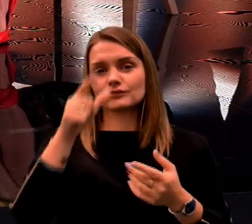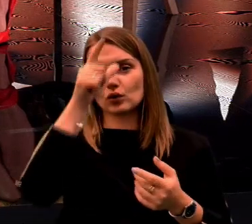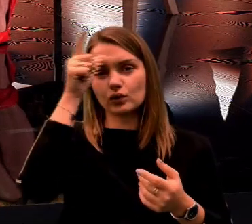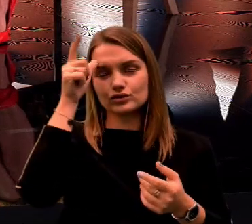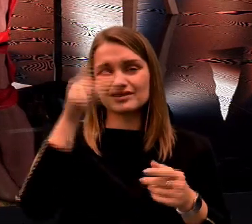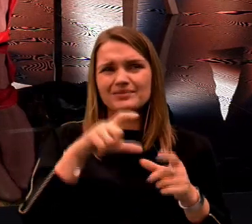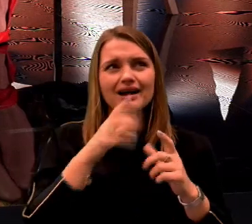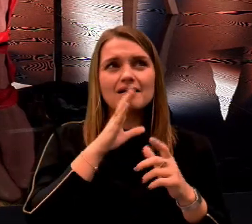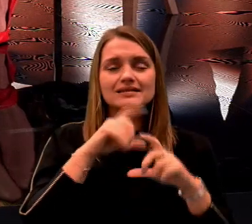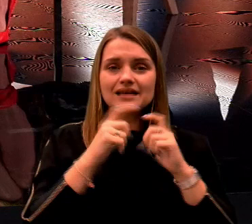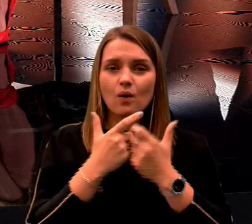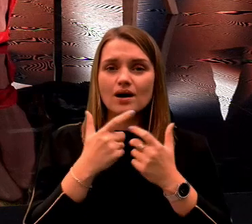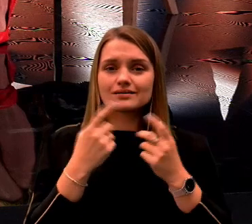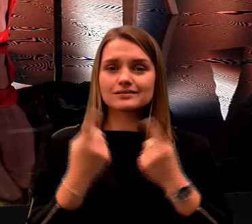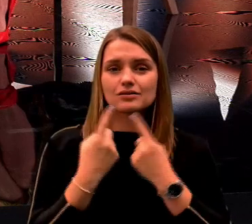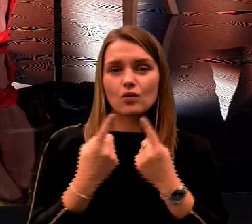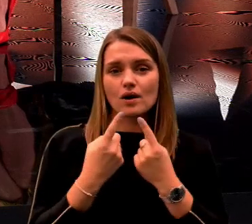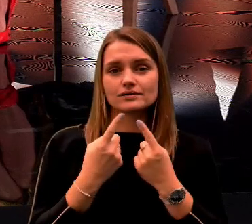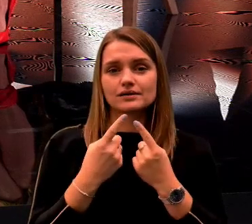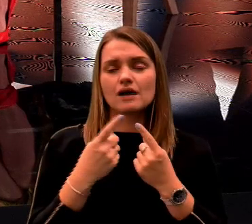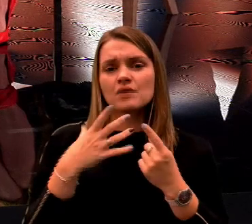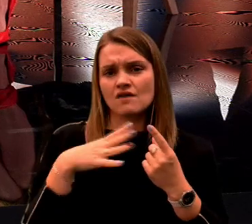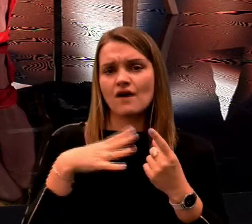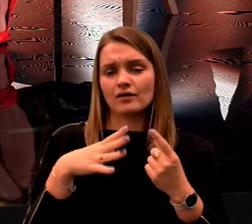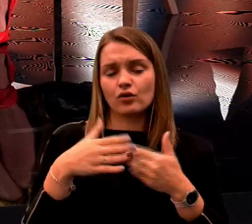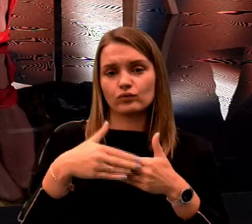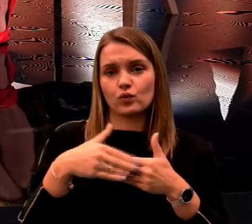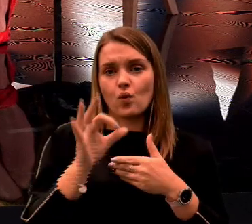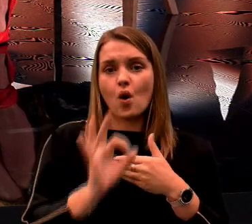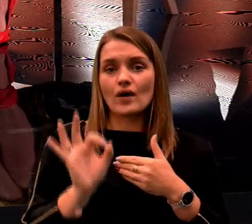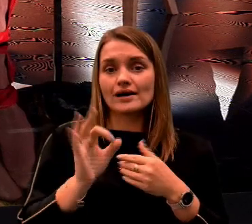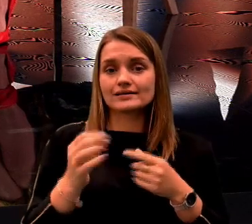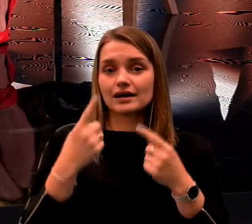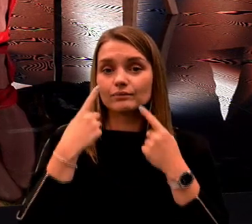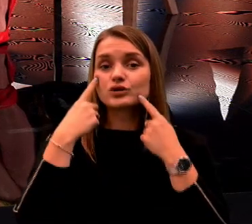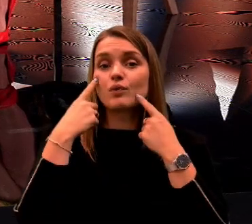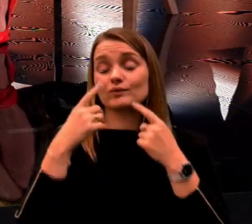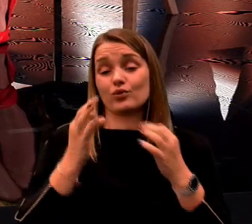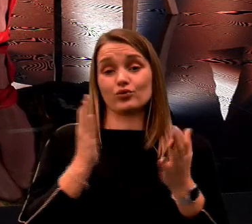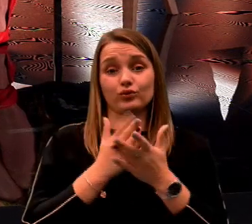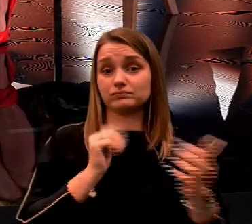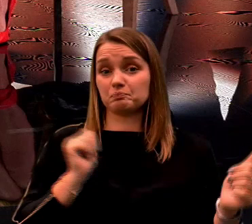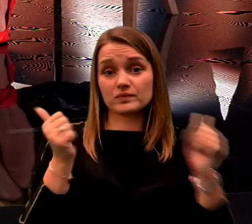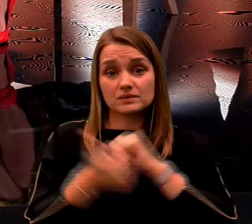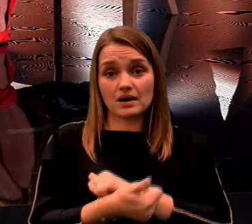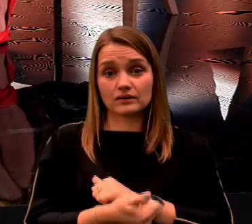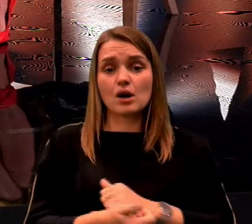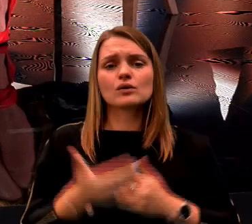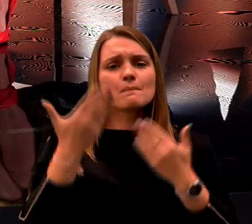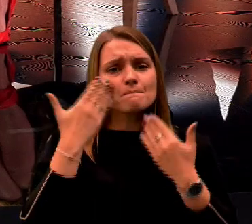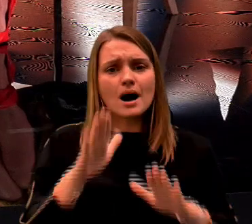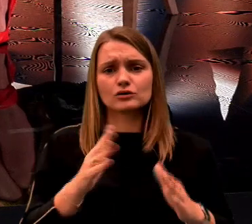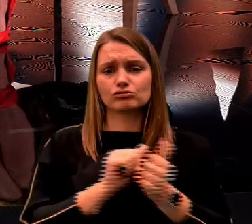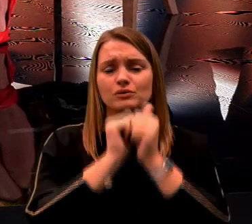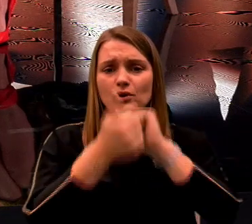sytuacja i wydaje mi się, że to dla kompletnego obrazu warto o tym wspomnieć, zmienia się radykalnie, bo mamy naprawdę bardzo zmienione